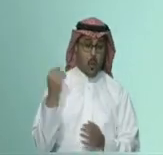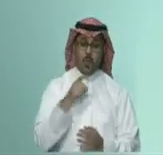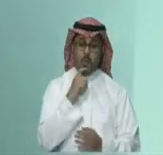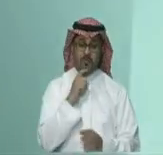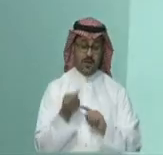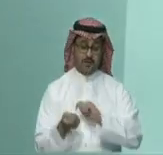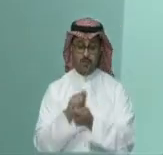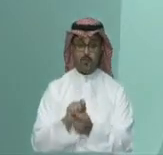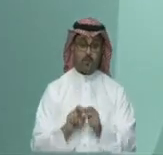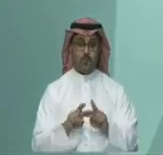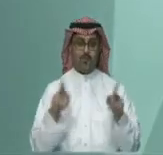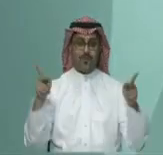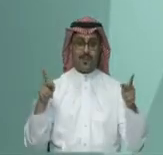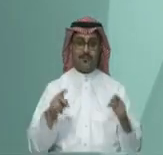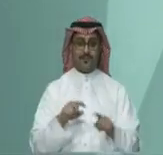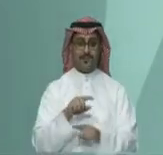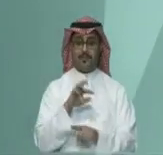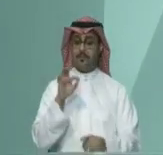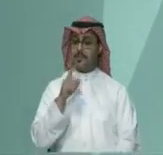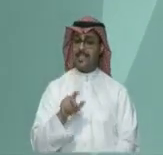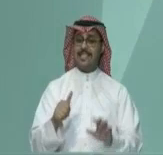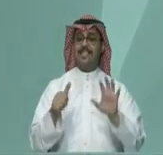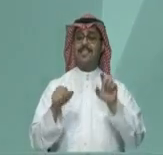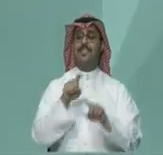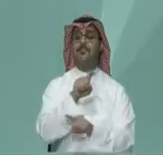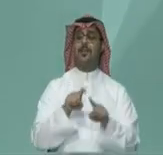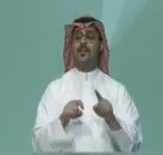وصلت الآن النسبة بفضل الله سبحانه وتعالى إلى 60%.